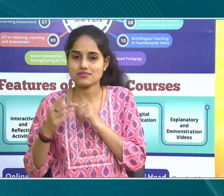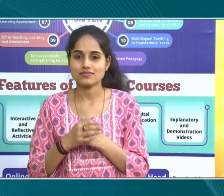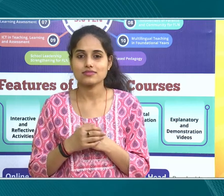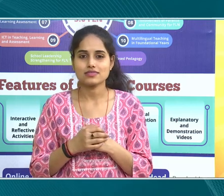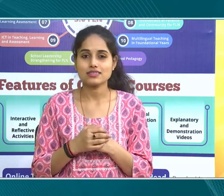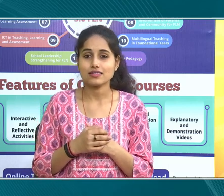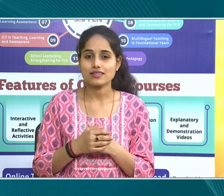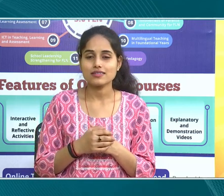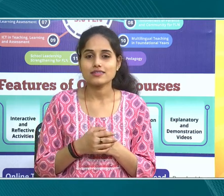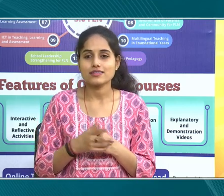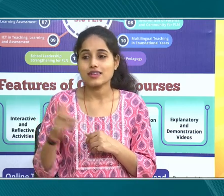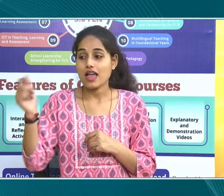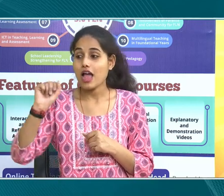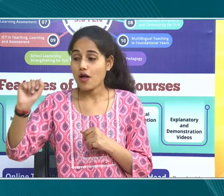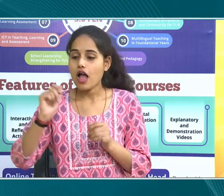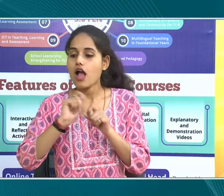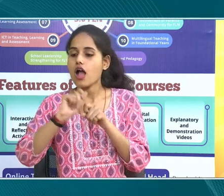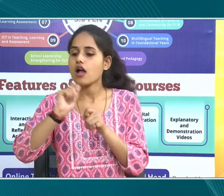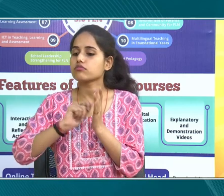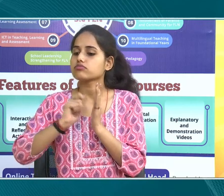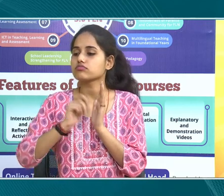राहुल गांधी